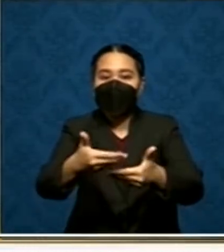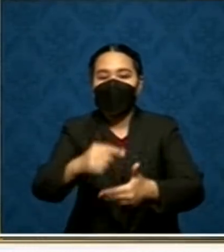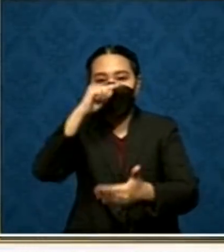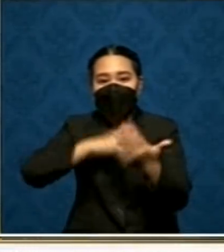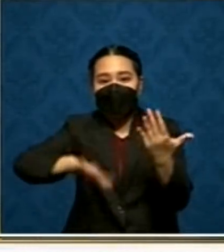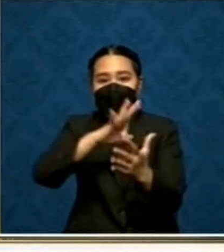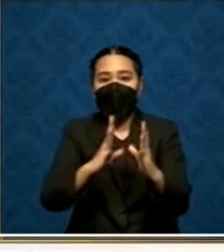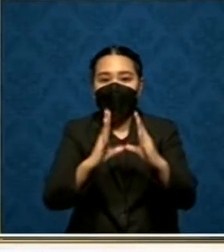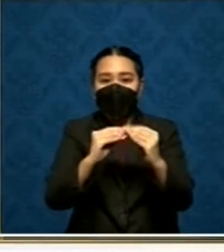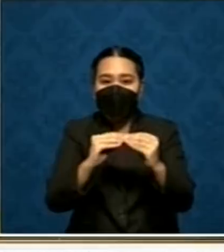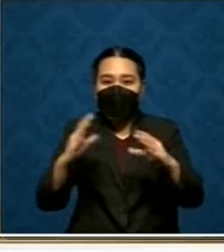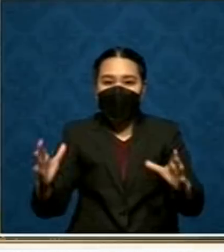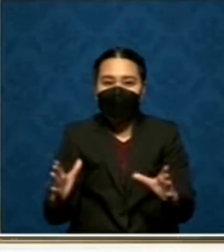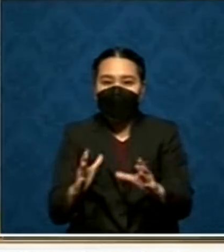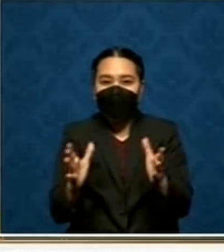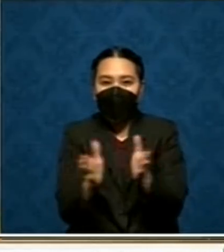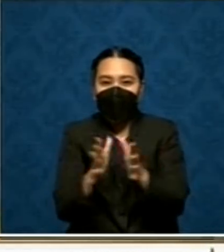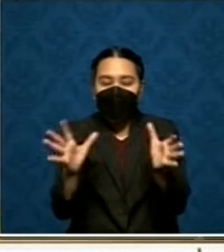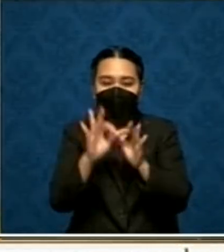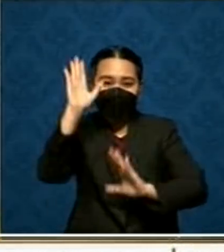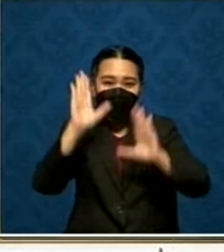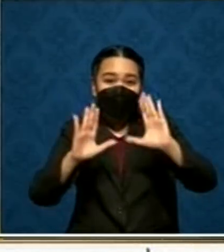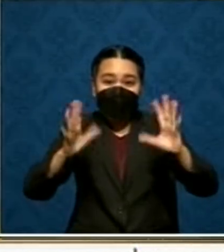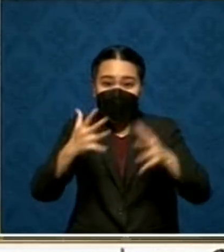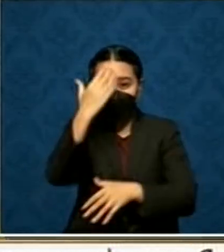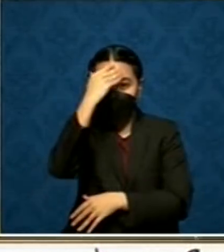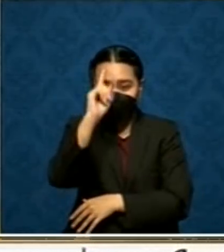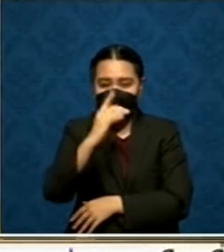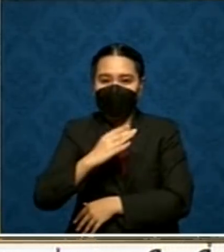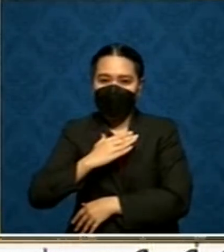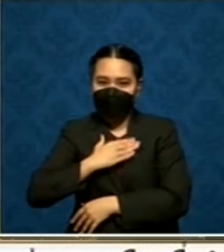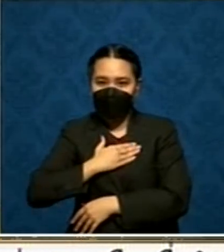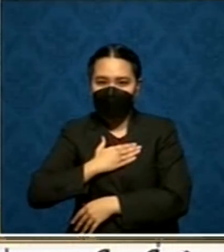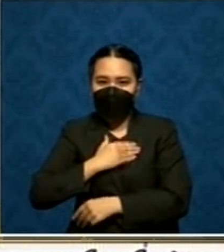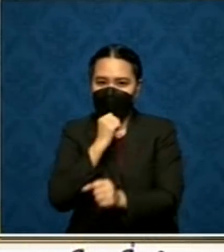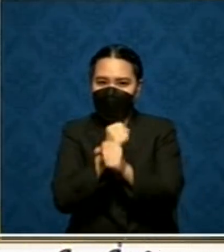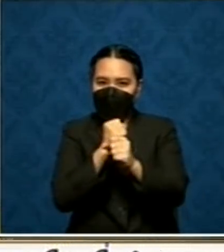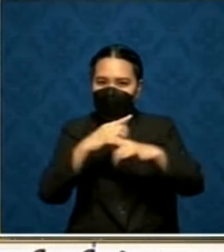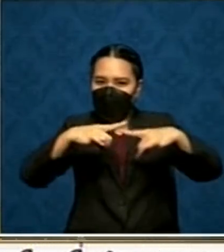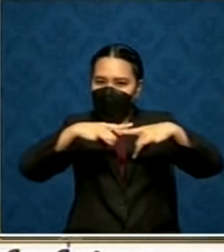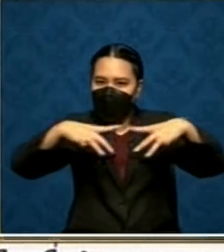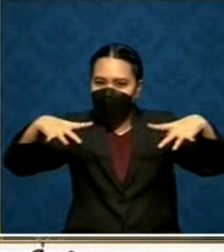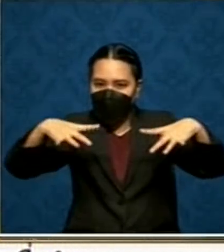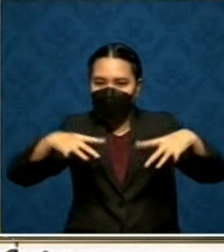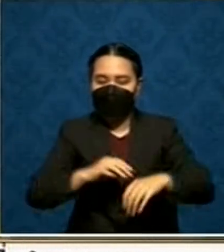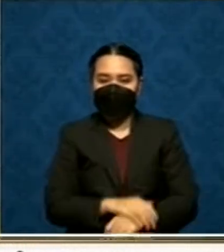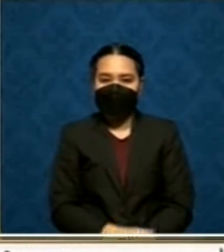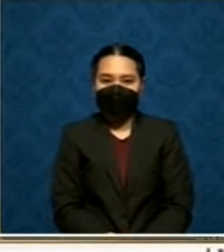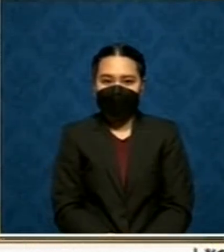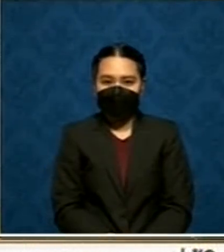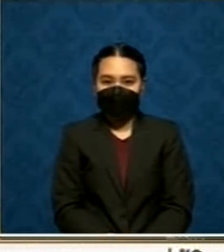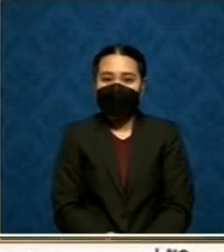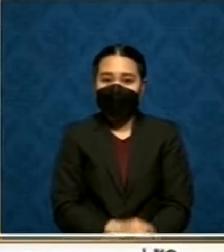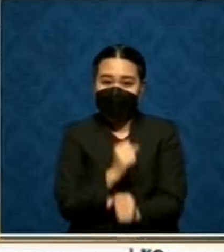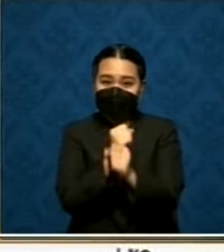ิประชาทิประไต Denmark.าก็คิดได้ว่าเพราะท่ทีของเรา ที่ไปสวนทางกับประชาคมโกหอเปล่าความเสย